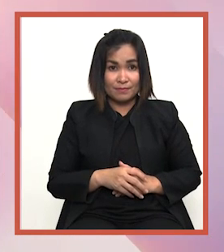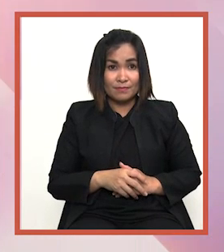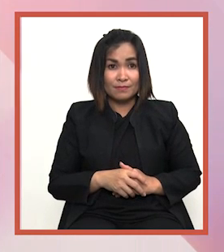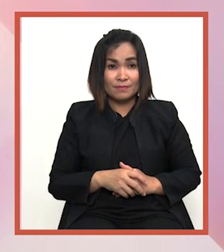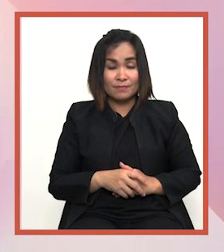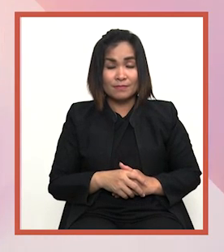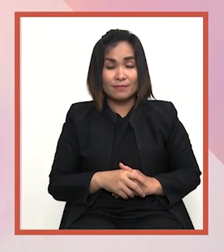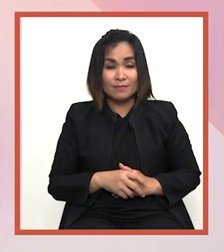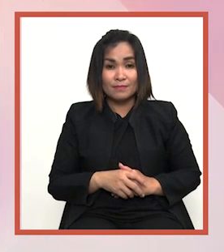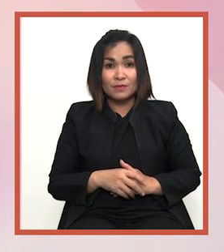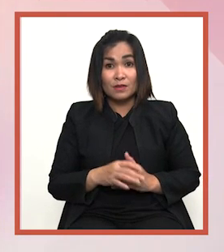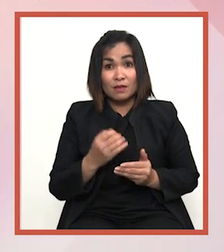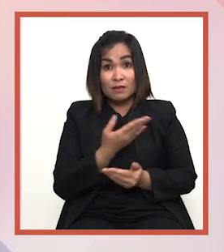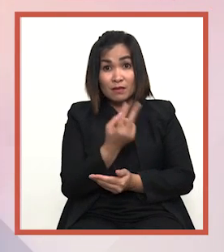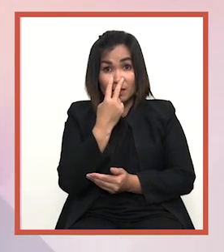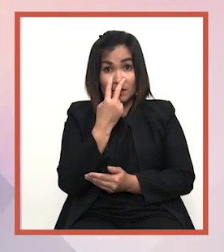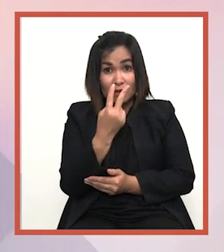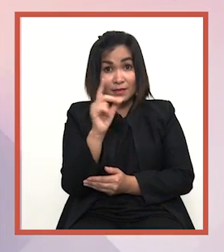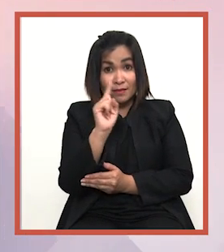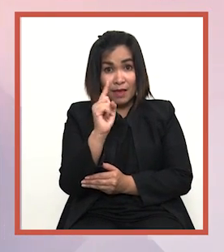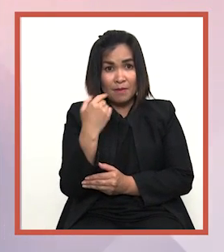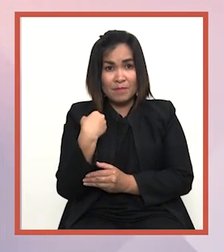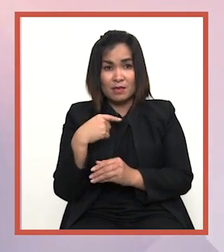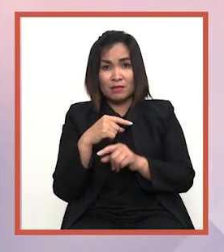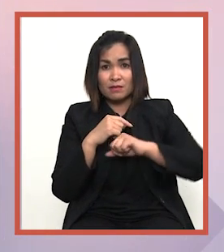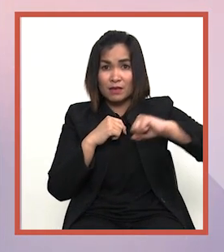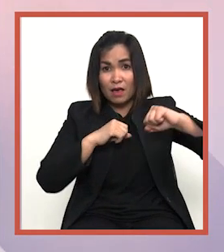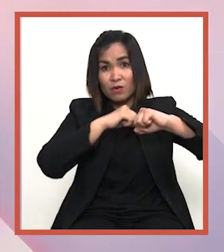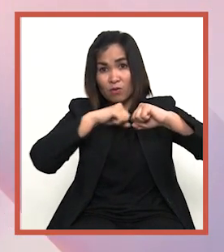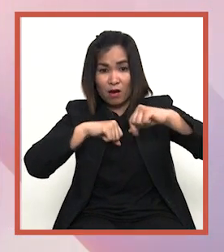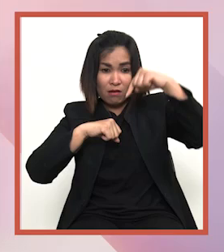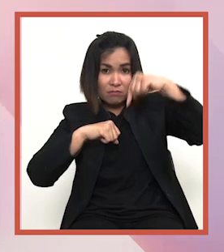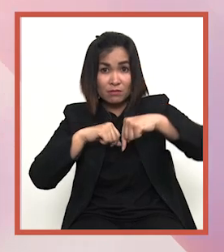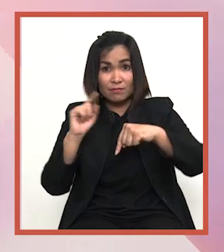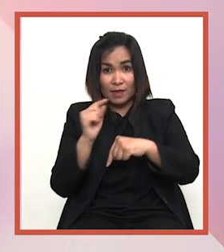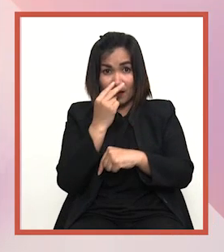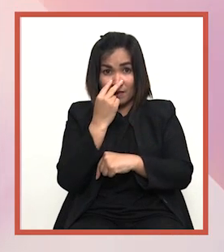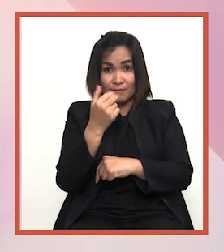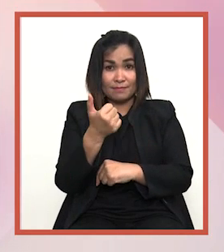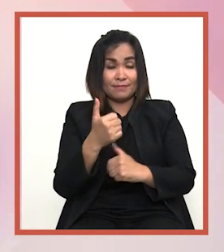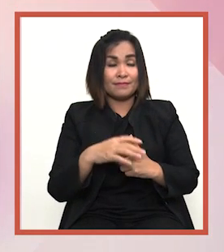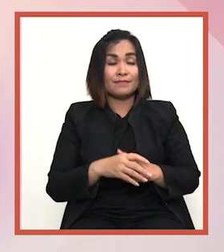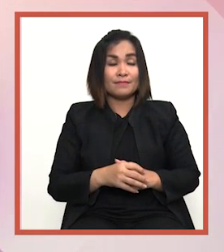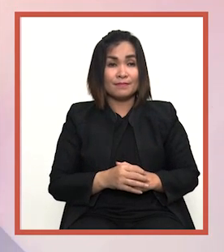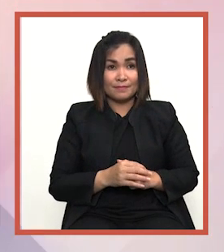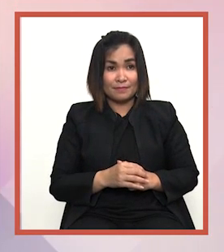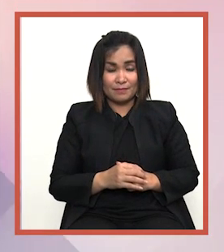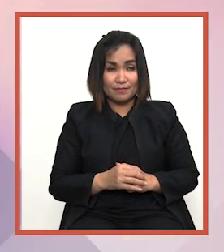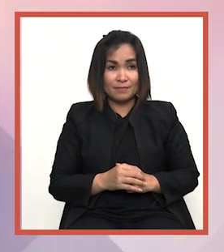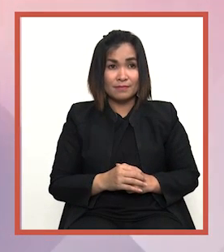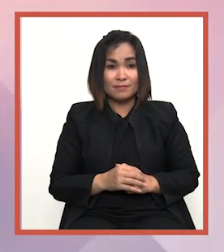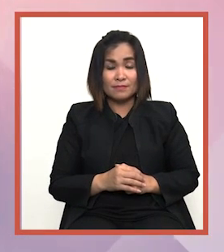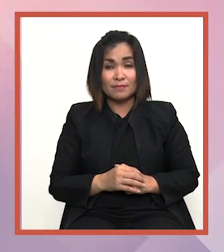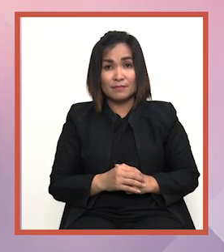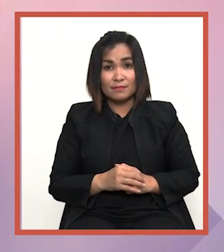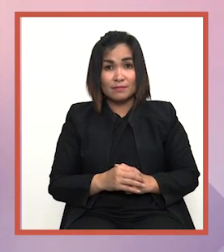นะครับแสดงให้เห็นว่ามันแยกออกไปทางไหนบ้างนะครับแยกออกไปที่ใดบ้างนะครับนะสุดยังส่วนต่างๆของวงจร